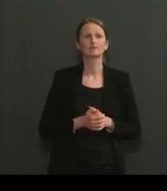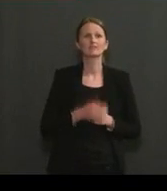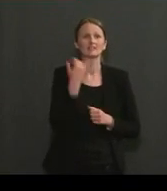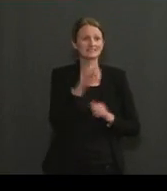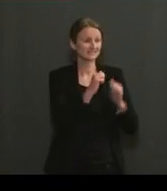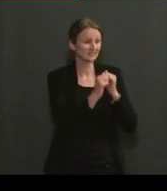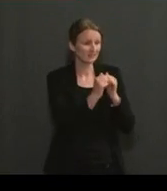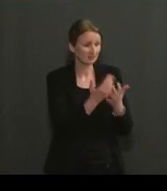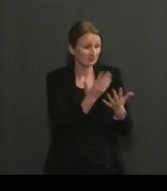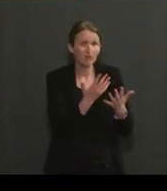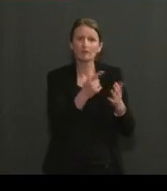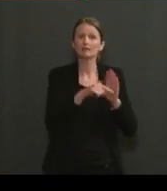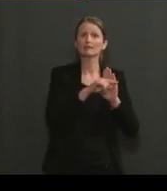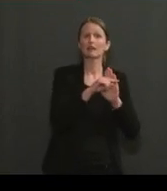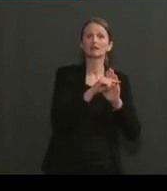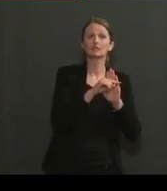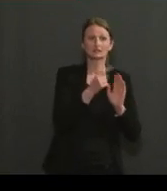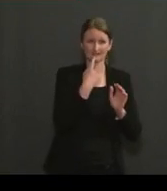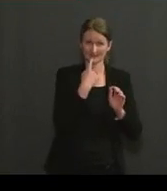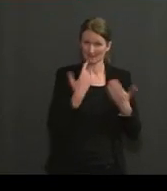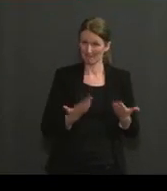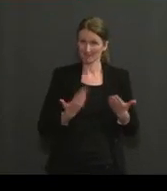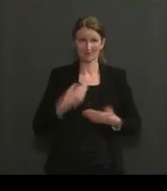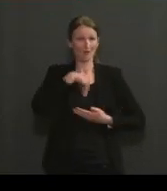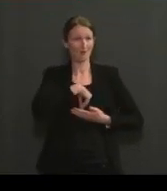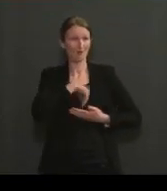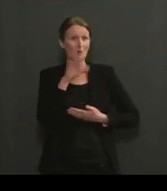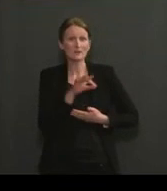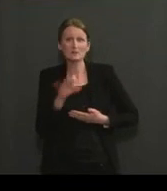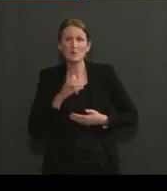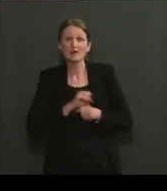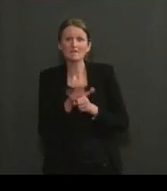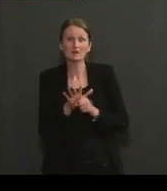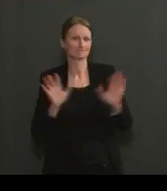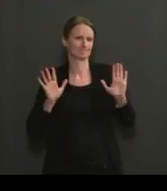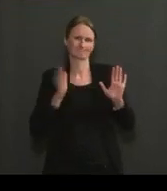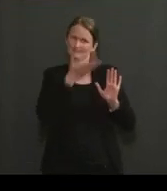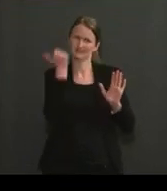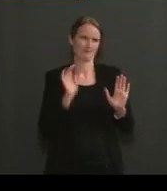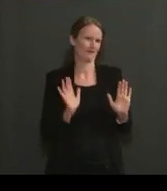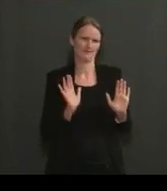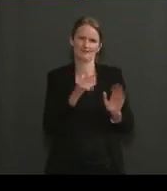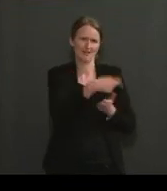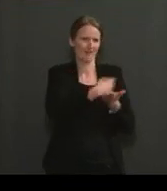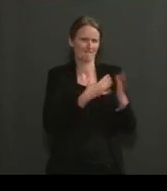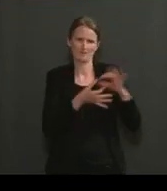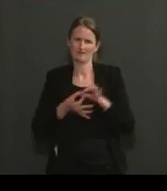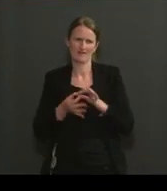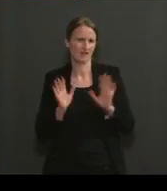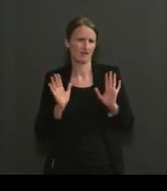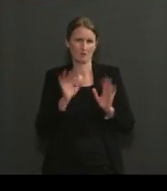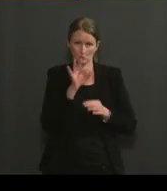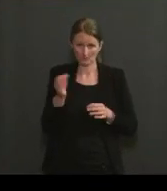soyez porteur ou pas maintenant du virus et que vous puissiez potentiellement le transmettre à quelqu'un d'autre. Vous pouvez parfaitement